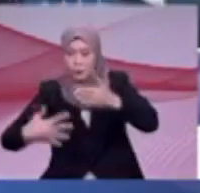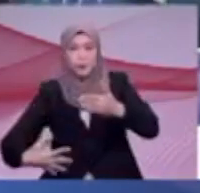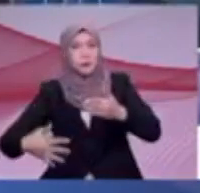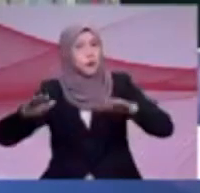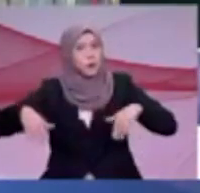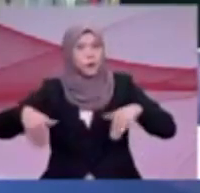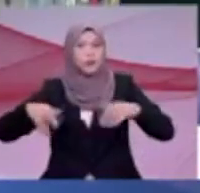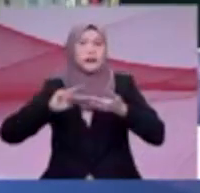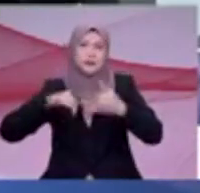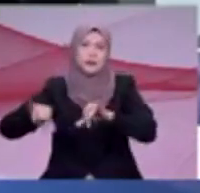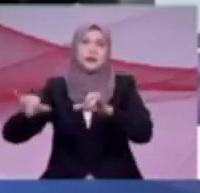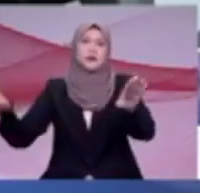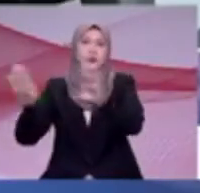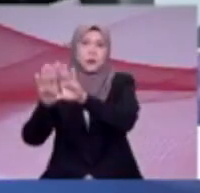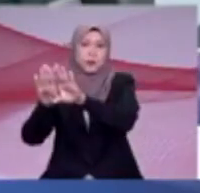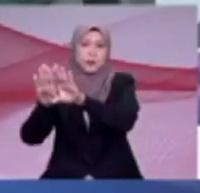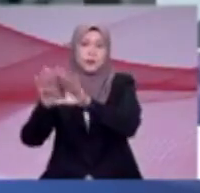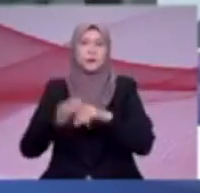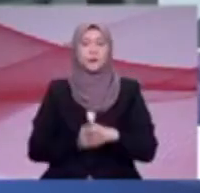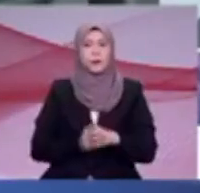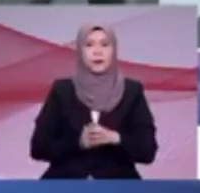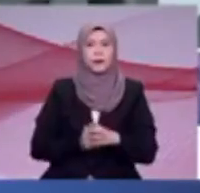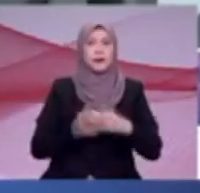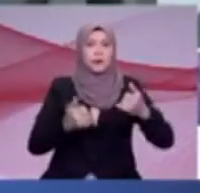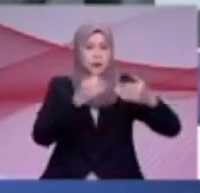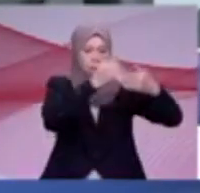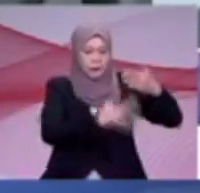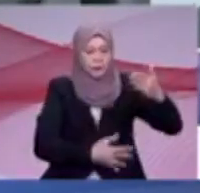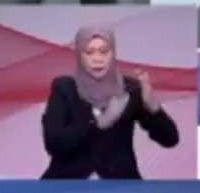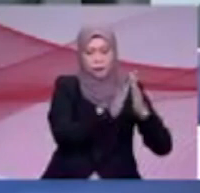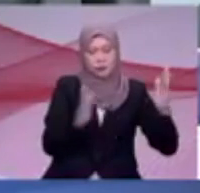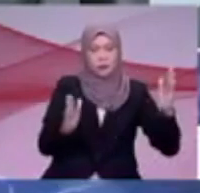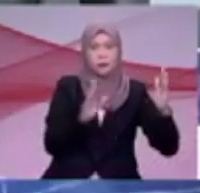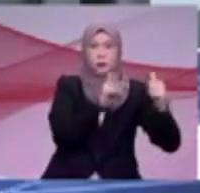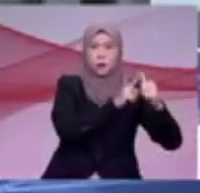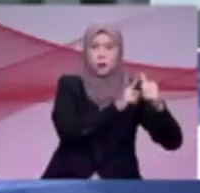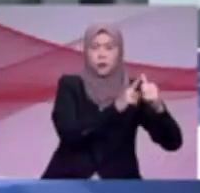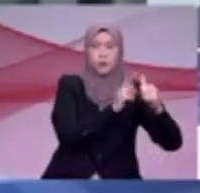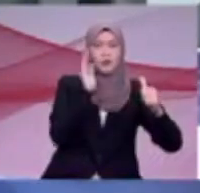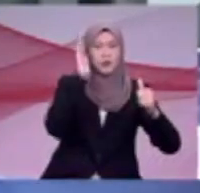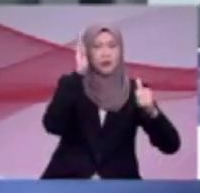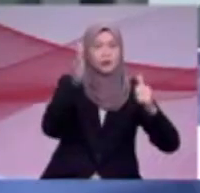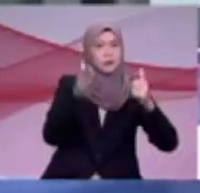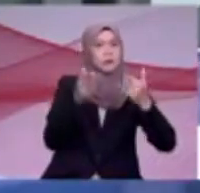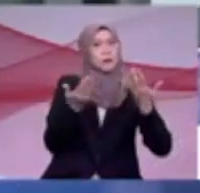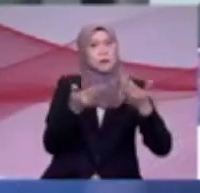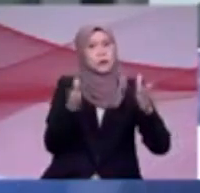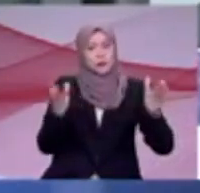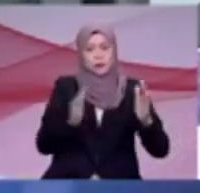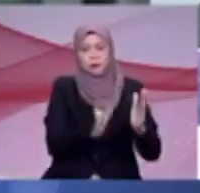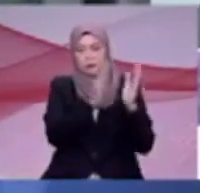ditutup. Senarai positif daripada fasa 1 akan juga diperluaskan semasa fasa